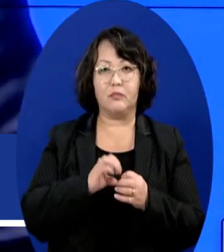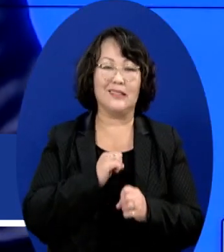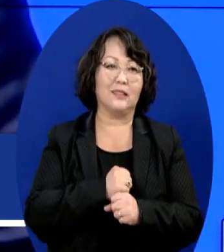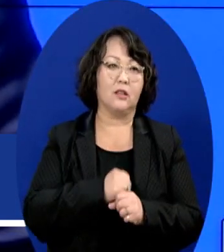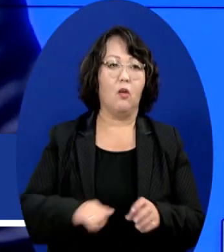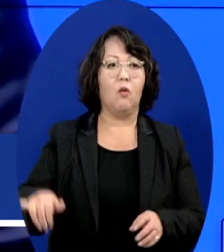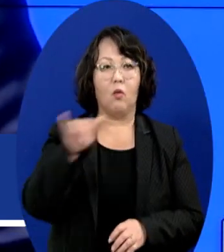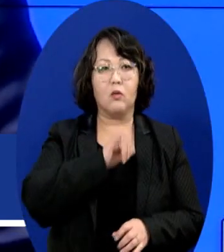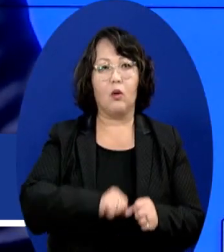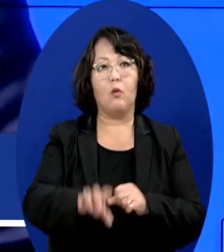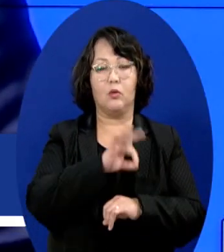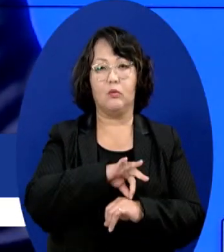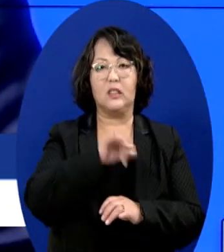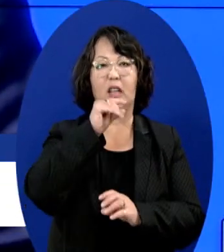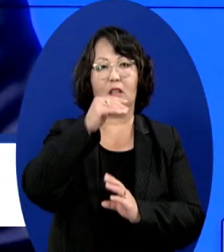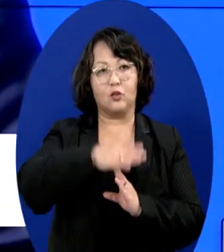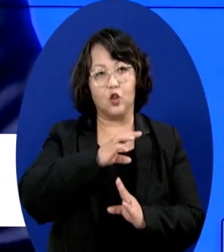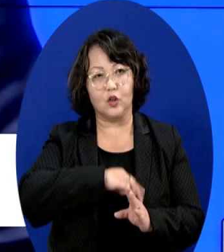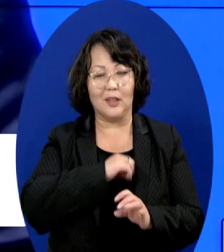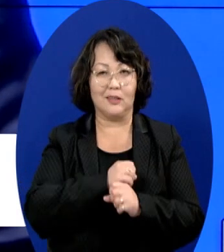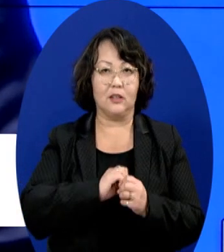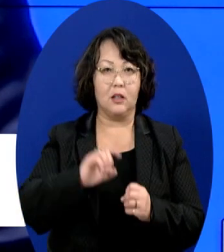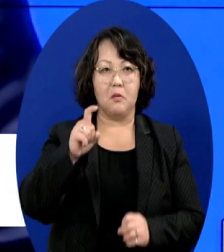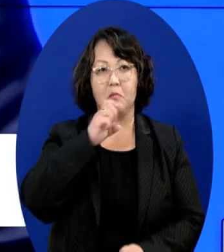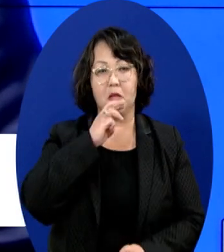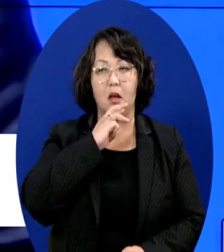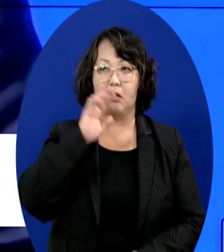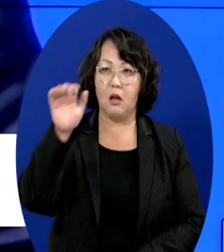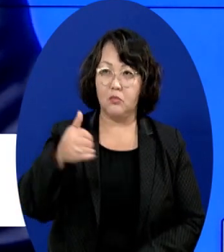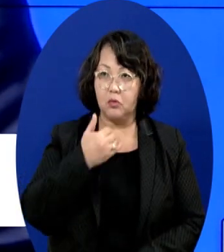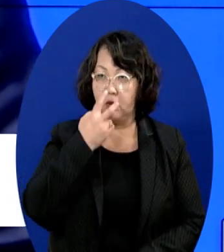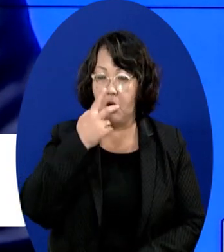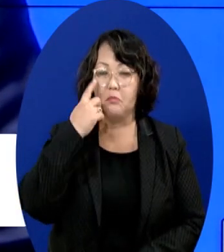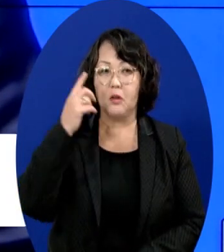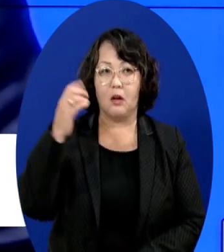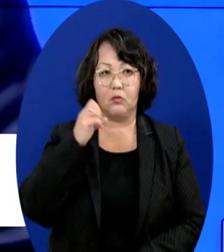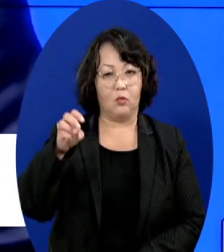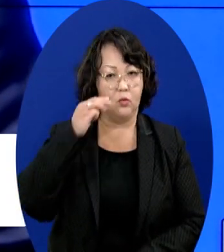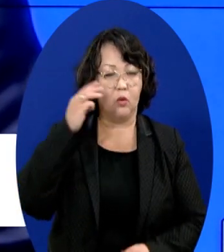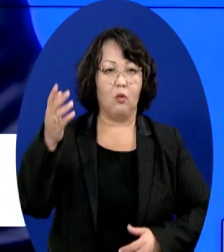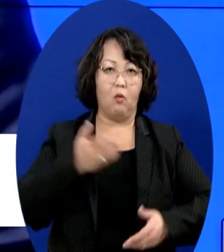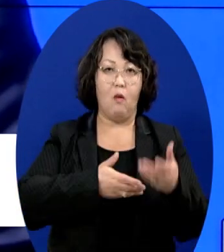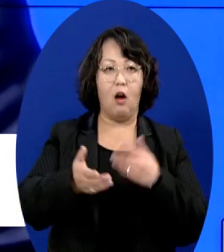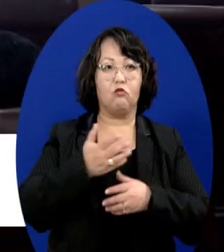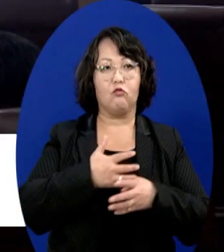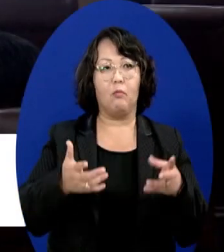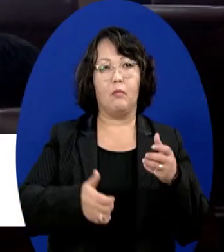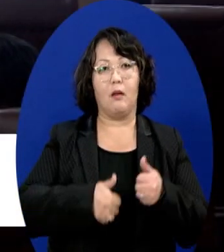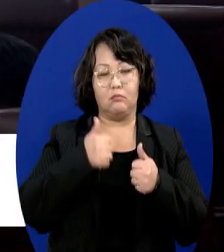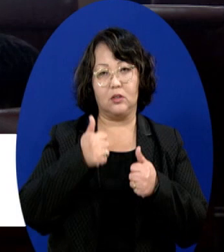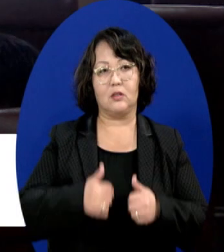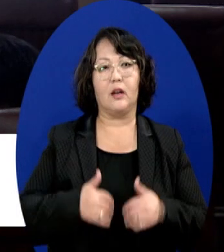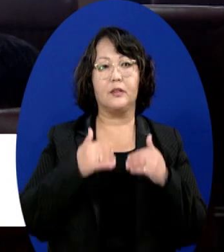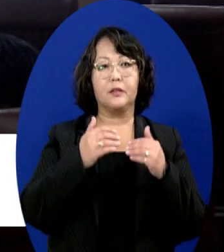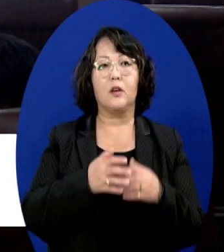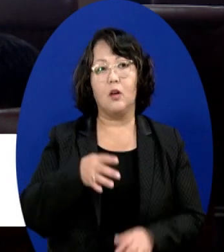Улс орон бүр цар тахалтай хэрхэн тэмцэж байгааг хэвлэл мэдээллээр дамжуулан мэдж, туршлагаа хуваалцаж байгаа нь томоохон ахиц гэж үзэж байна.